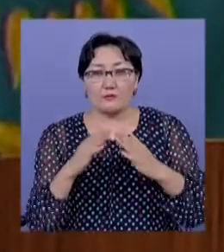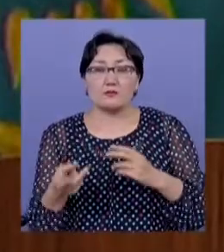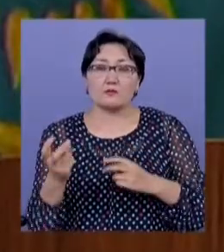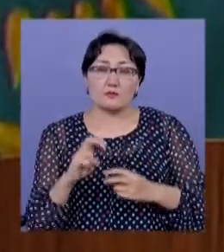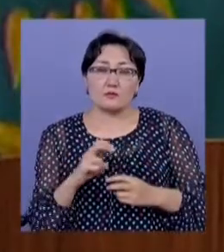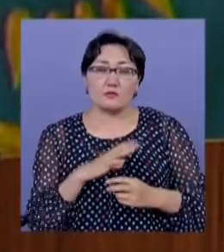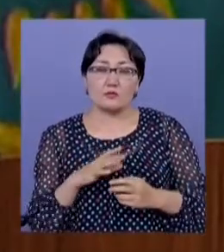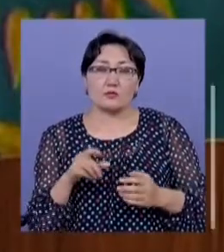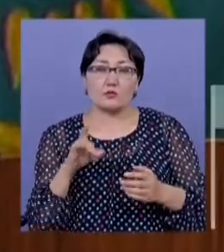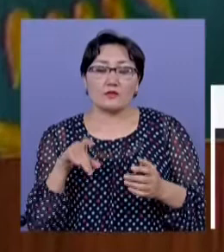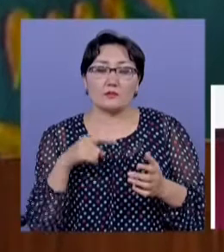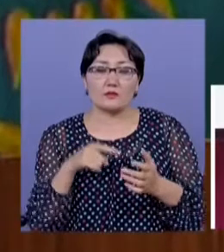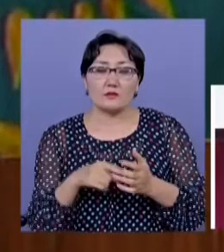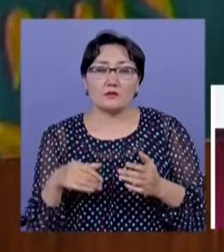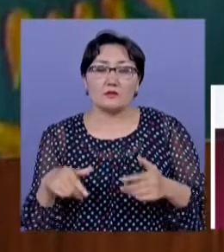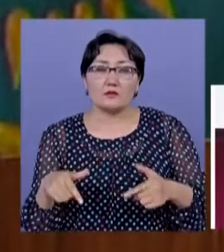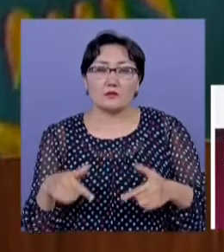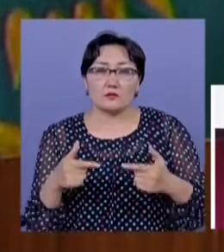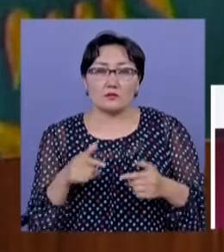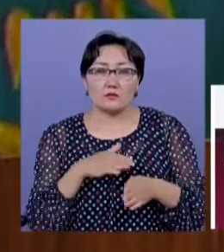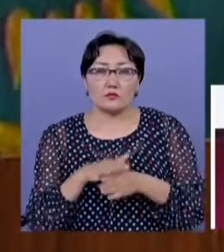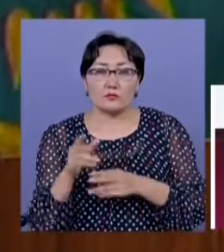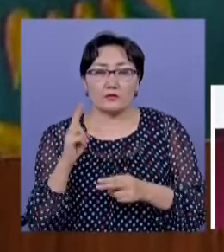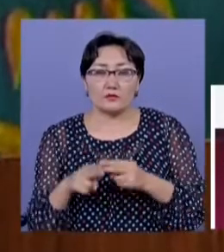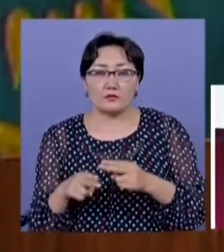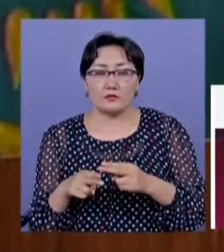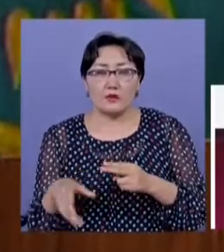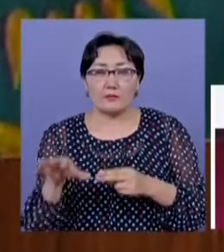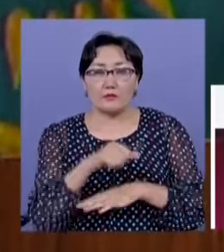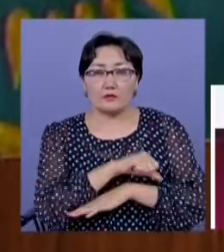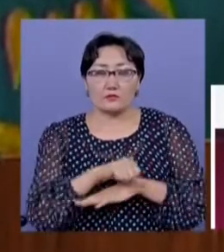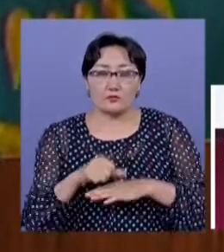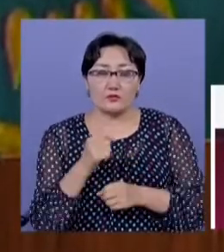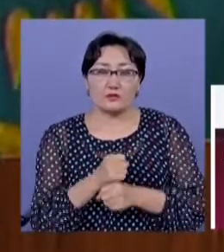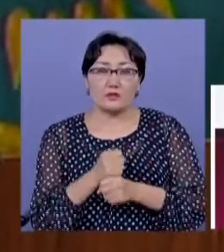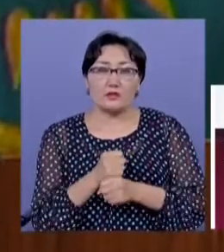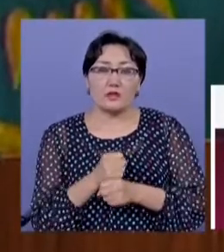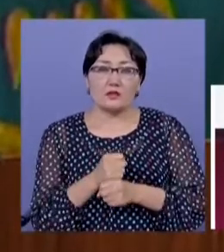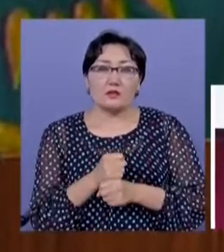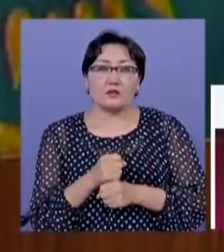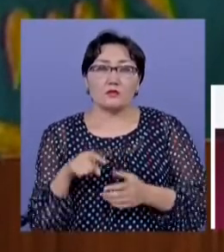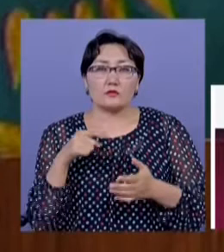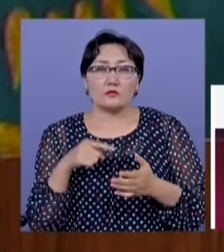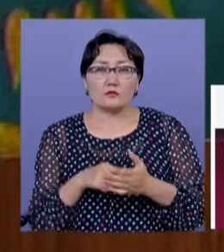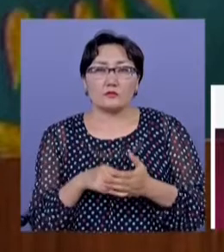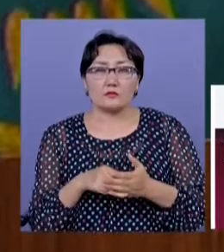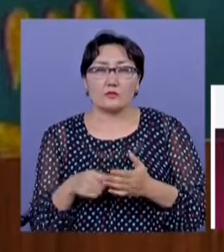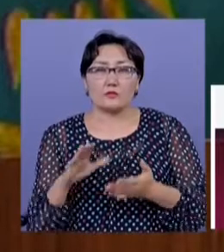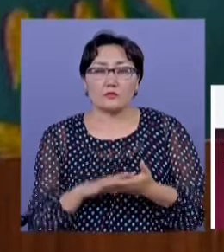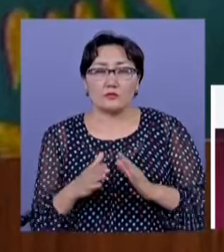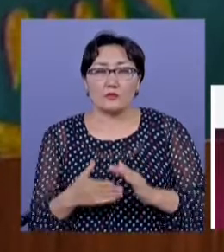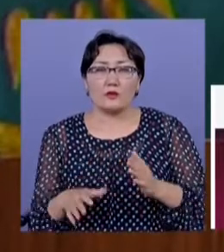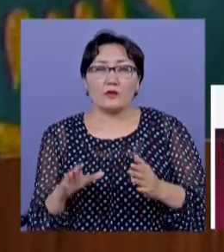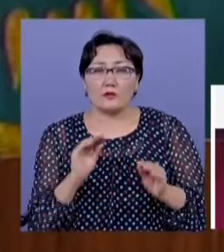Арыс қаласын қалпына келтіруді толығымен аяқтау мақсатында бар күш-жігеріміз жұмыс істеп, қалан тұрақты тыныс-тіршілігін қамтамасыз